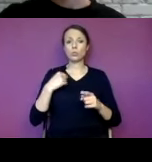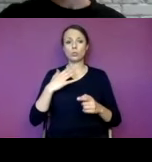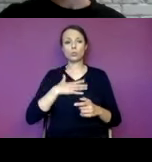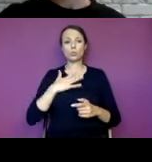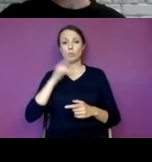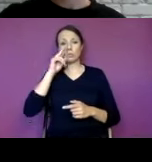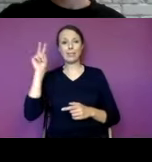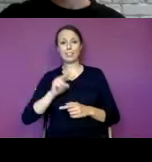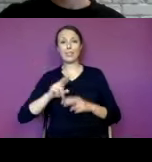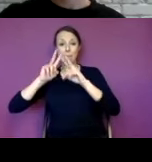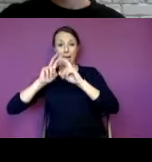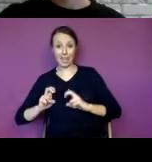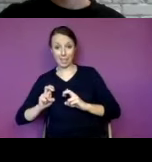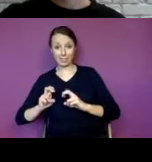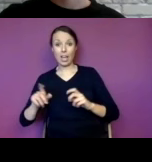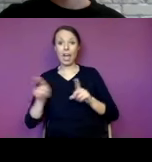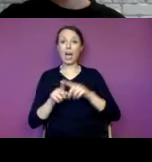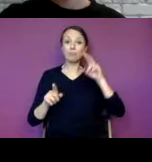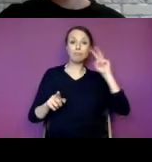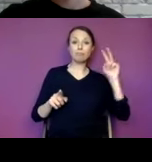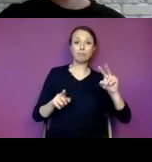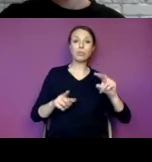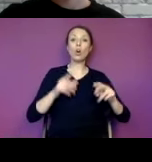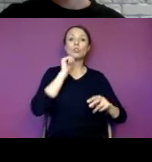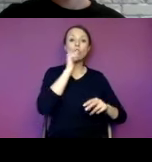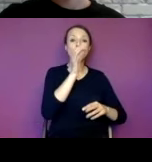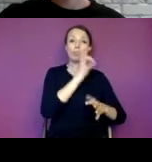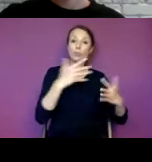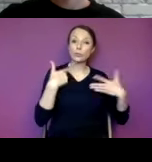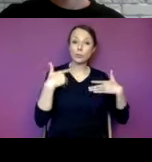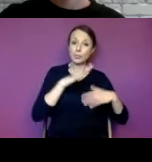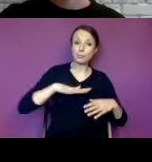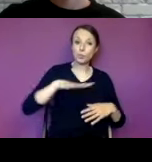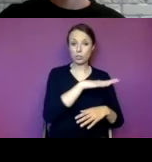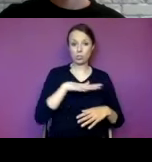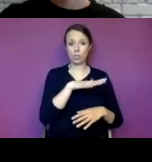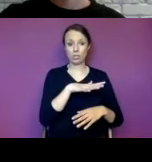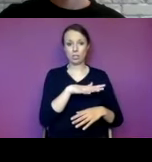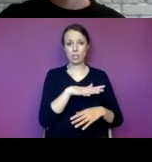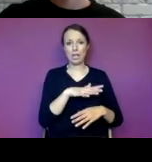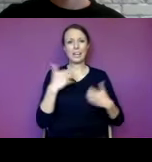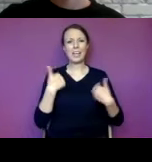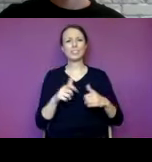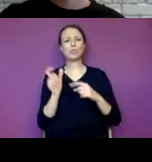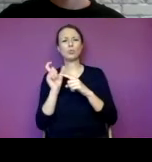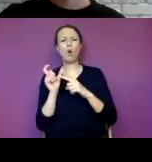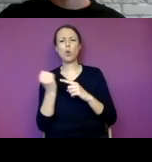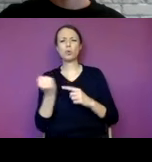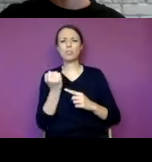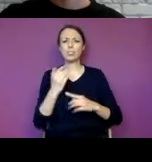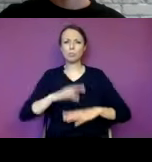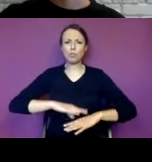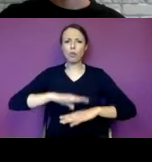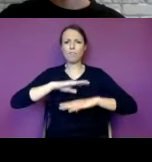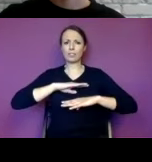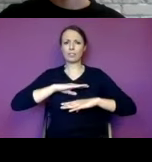takim codziennym doświadczaniem tej przestrzeni i z takim, nie chciałabym użyć słowa dowartościowanie, bo to znowu jest taka ocena, która płynie